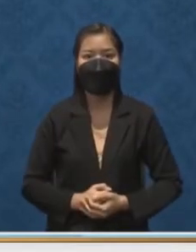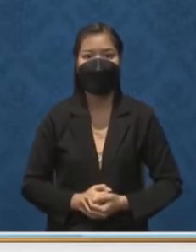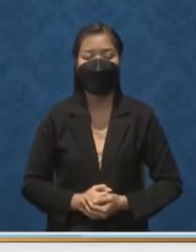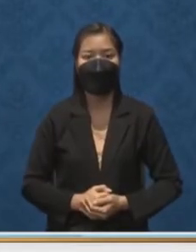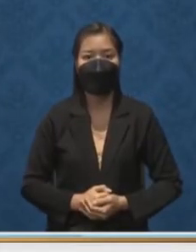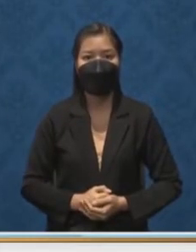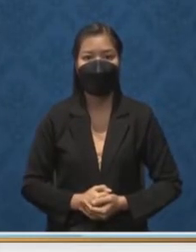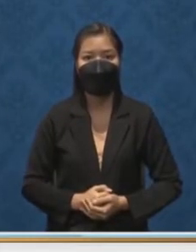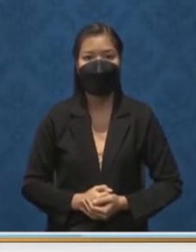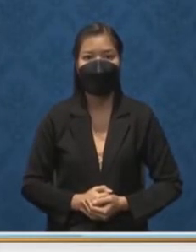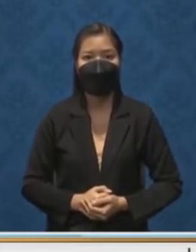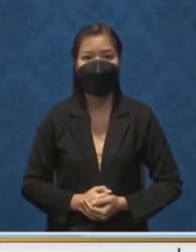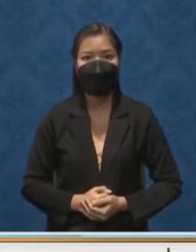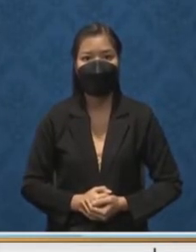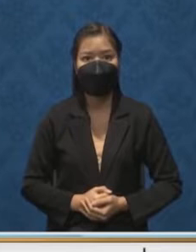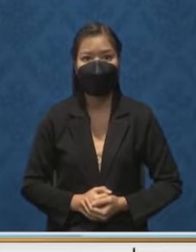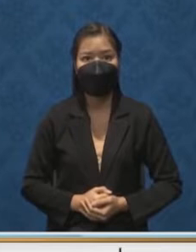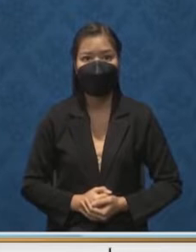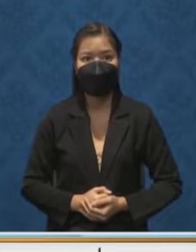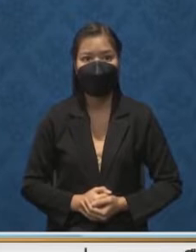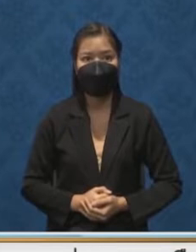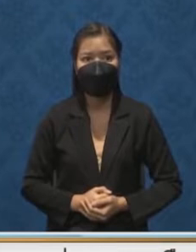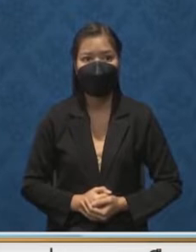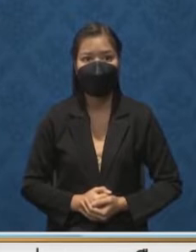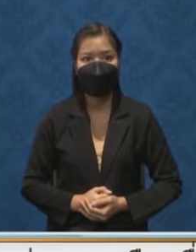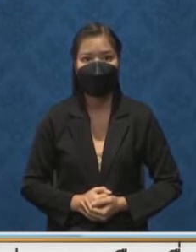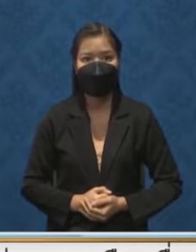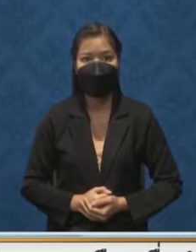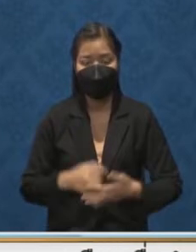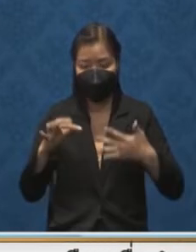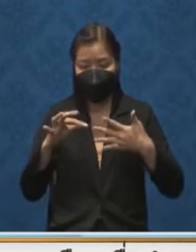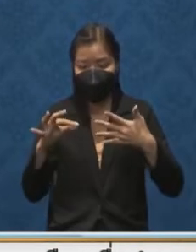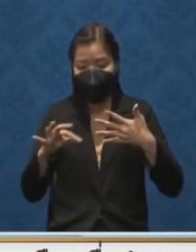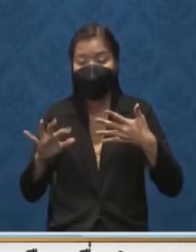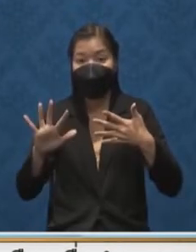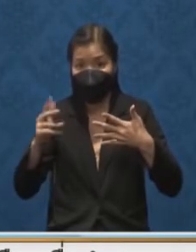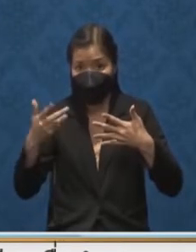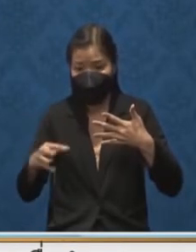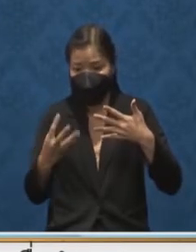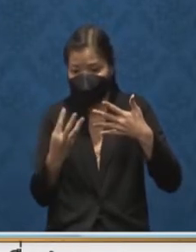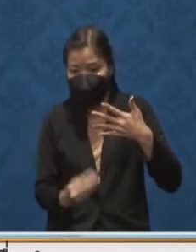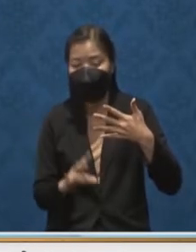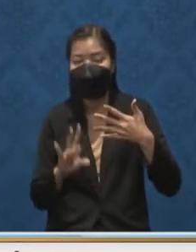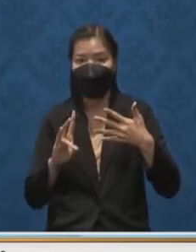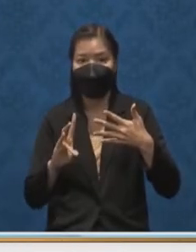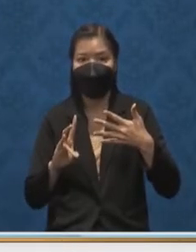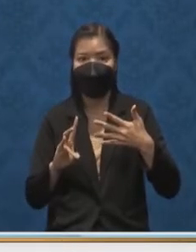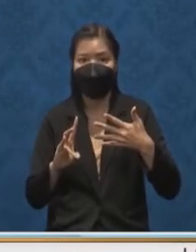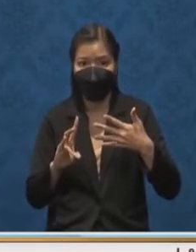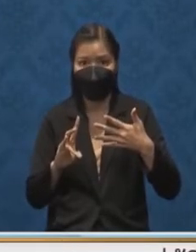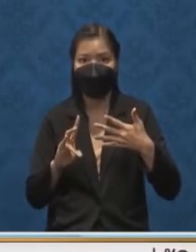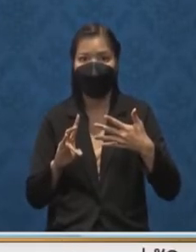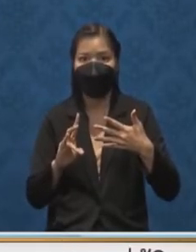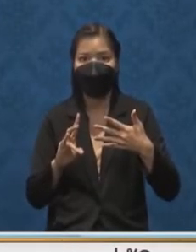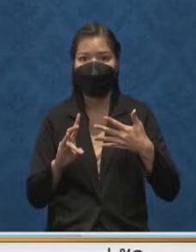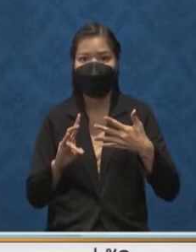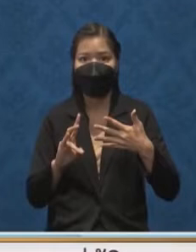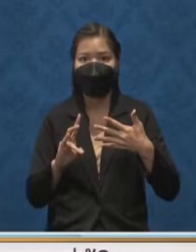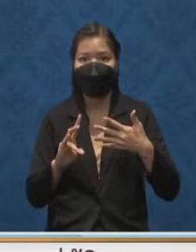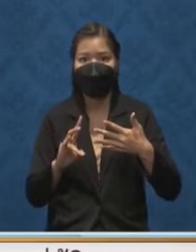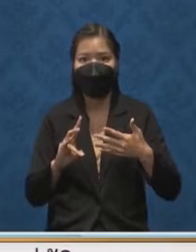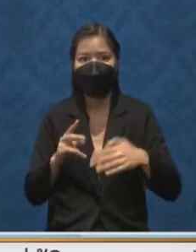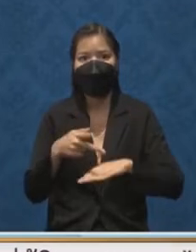ที่เหลอหัจาก 5ายการนคออก 7 รายการก็ตเรีนทำประทานเลยครัมนเป็นเรื่องทผม